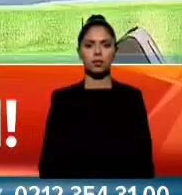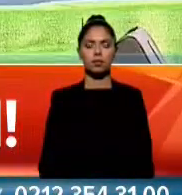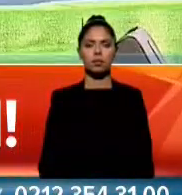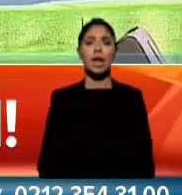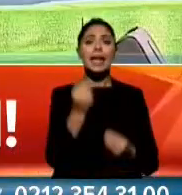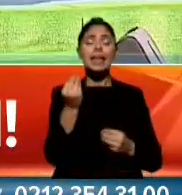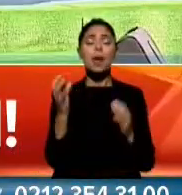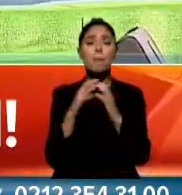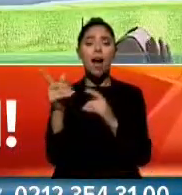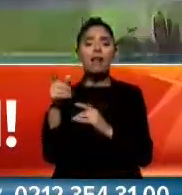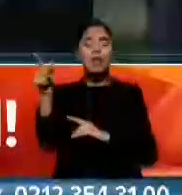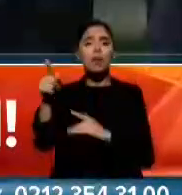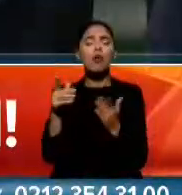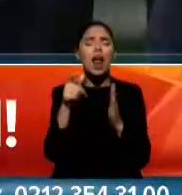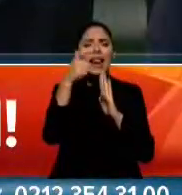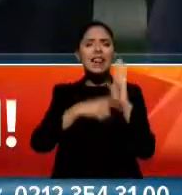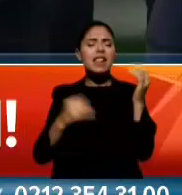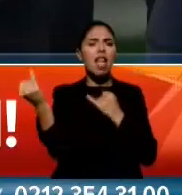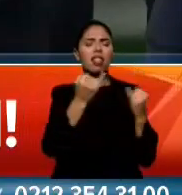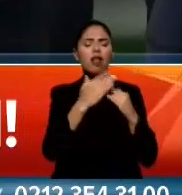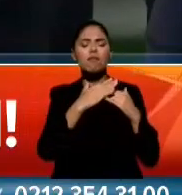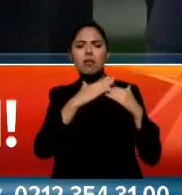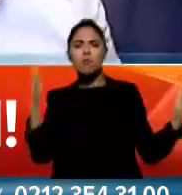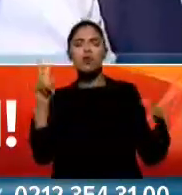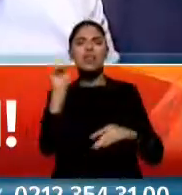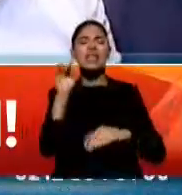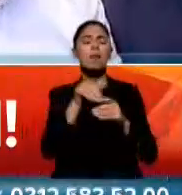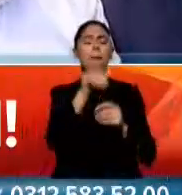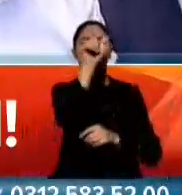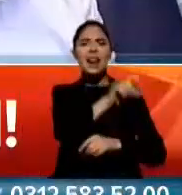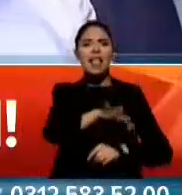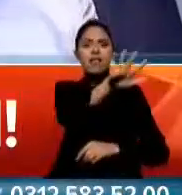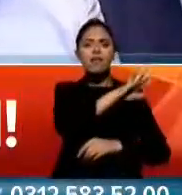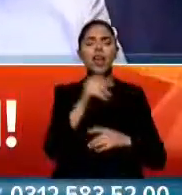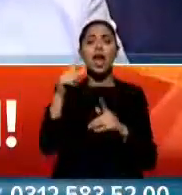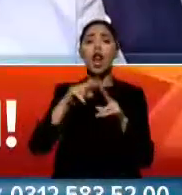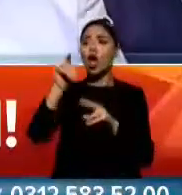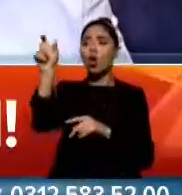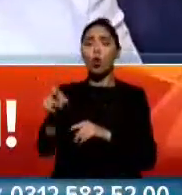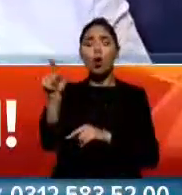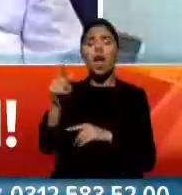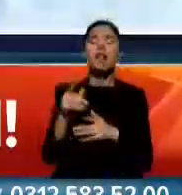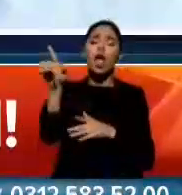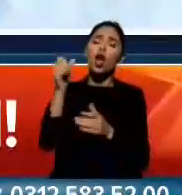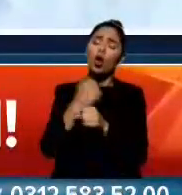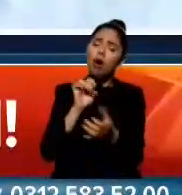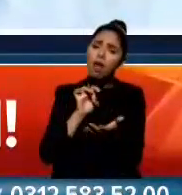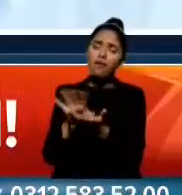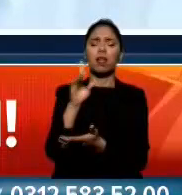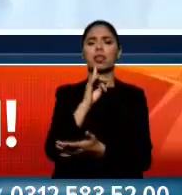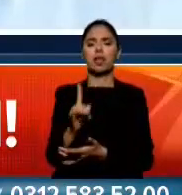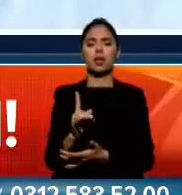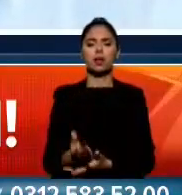İyi Parti'deki paralel liste tartışması büyüdü. 20 milletvekili Koray Aydın'ın görevden alınmasını talep etti. Koray Bey bu